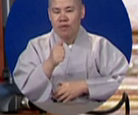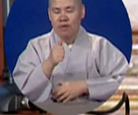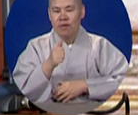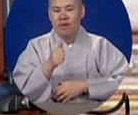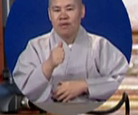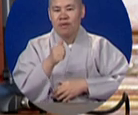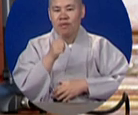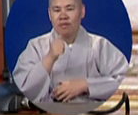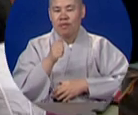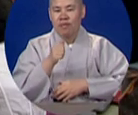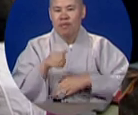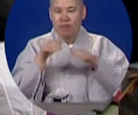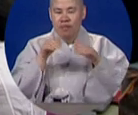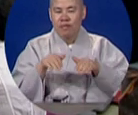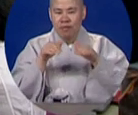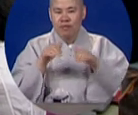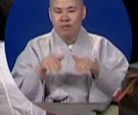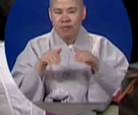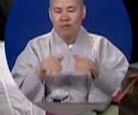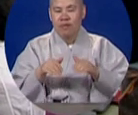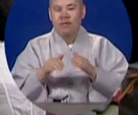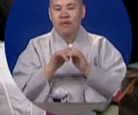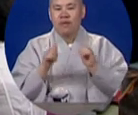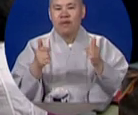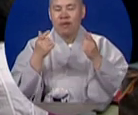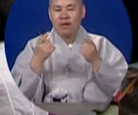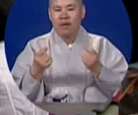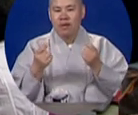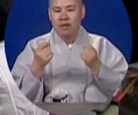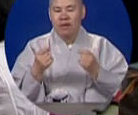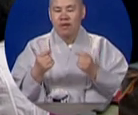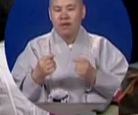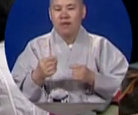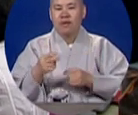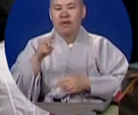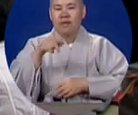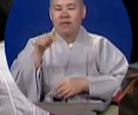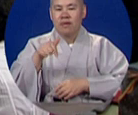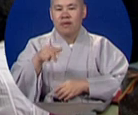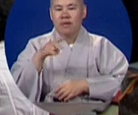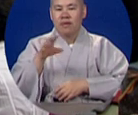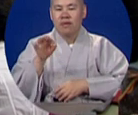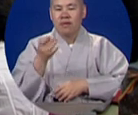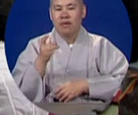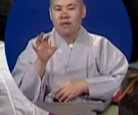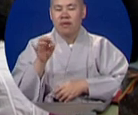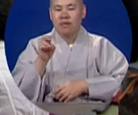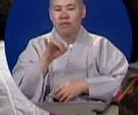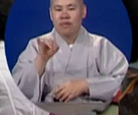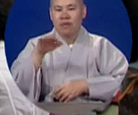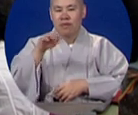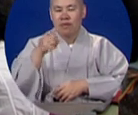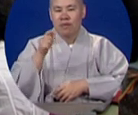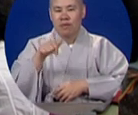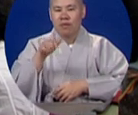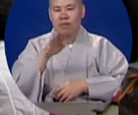거예요 그게 색성향미 촉법에 쫓아다니는 거라고